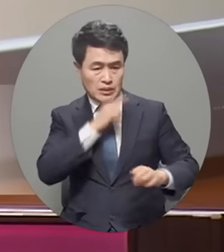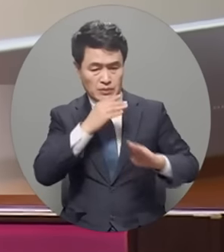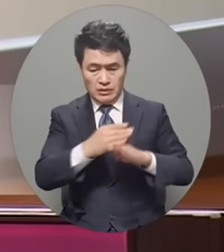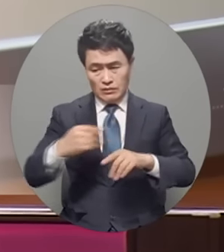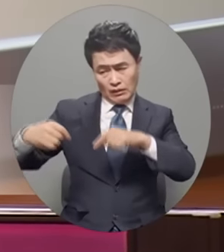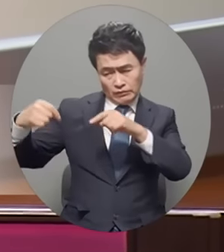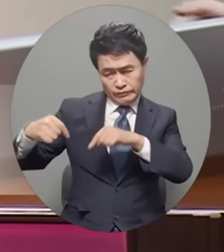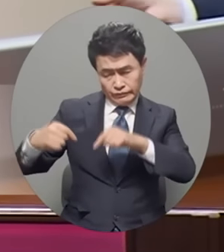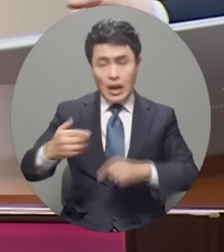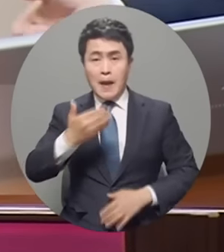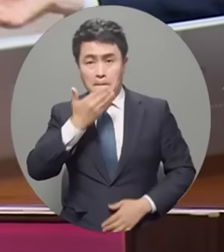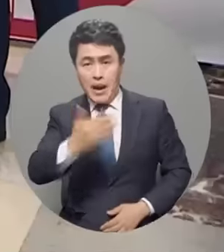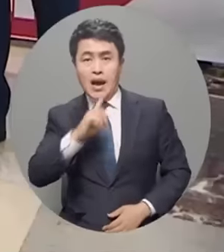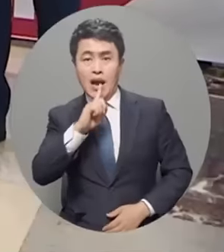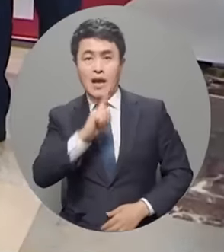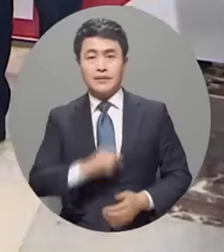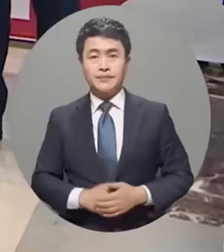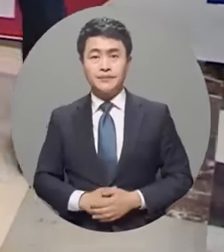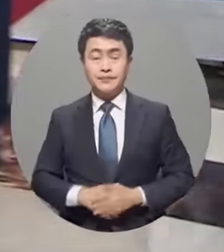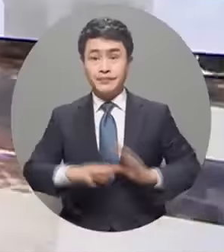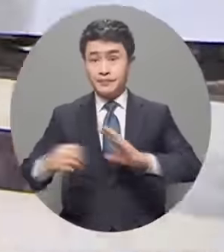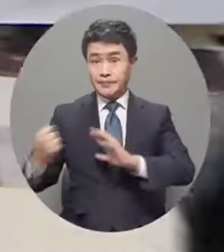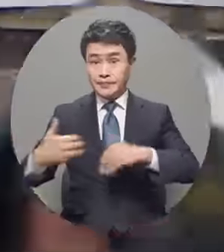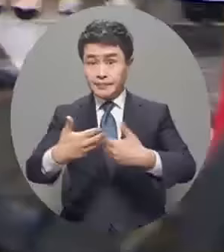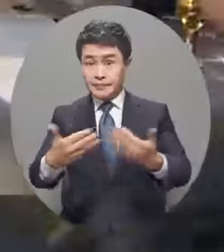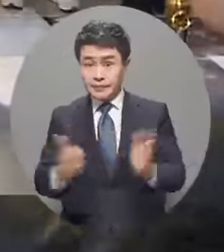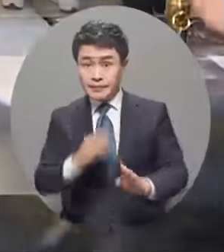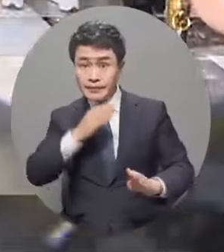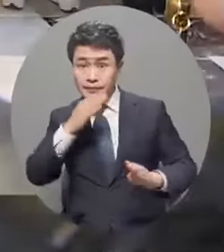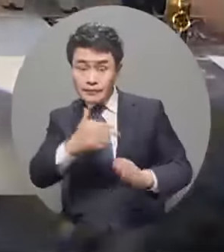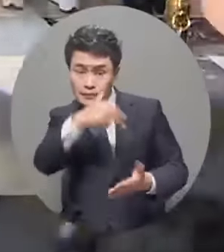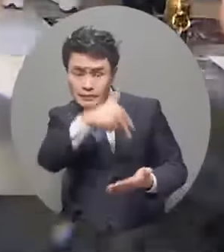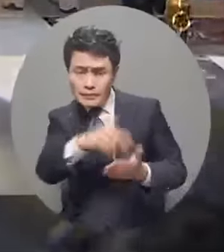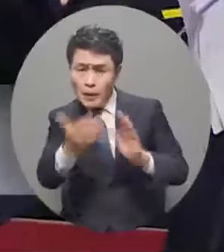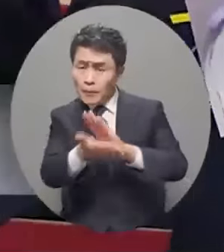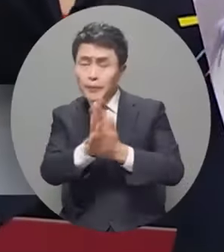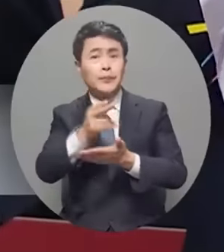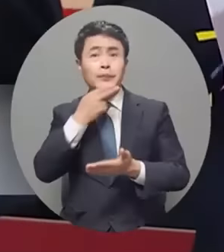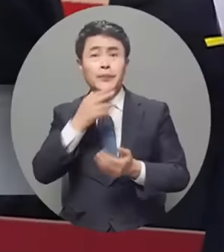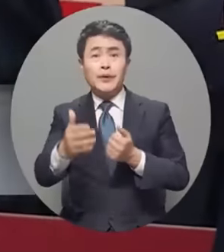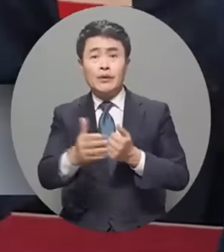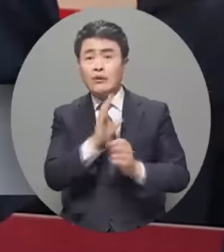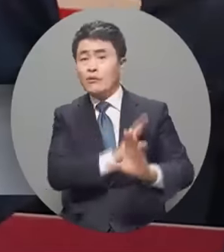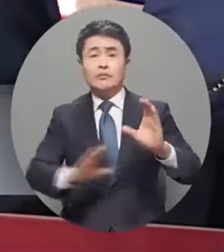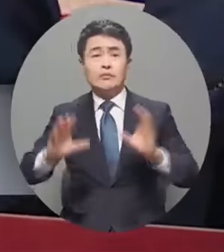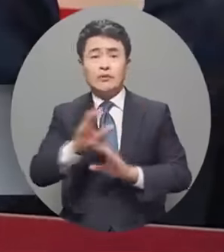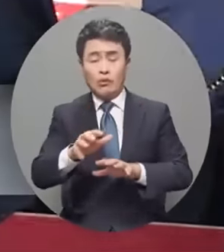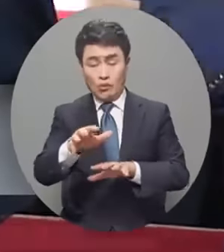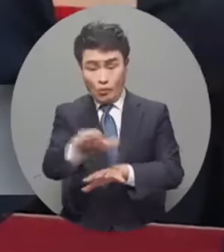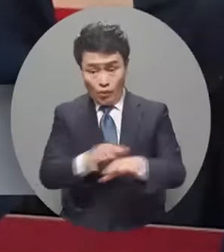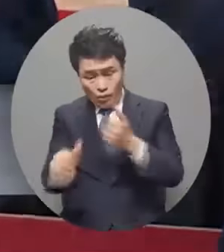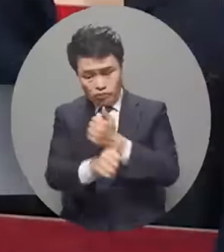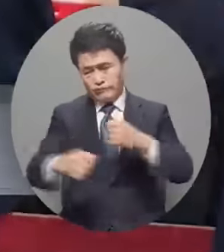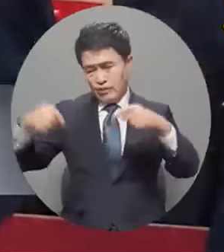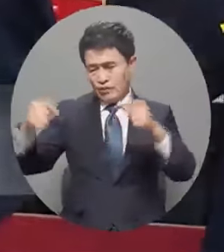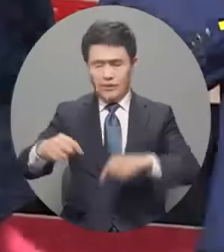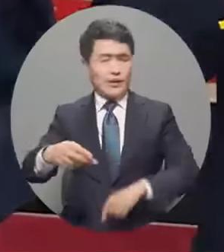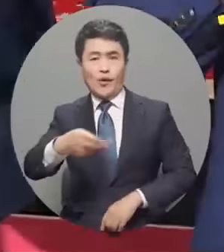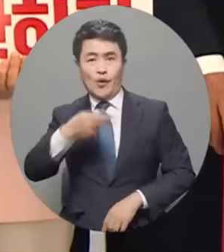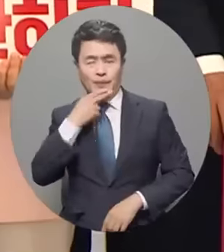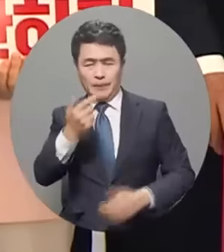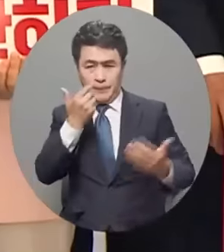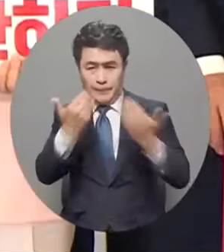여지가 남아있다고도 했습니다. 국민의힘은 민주당의 입장이 바뀌지 않는 한 더 이상의 원구성 협상은 없다는 점을 분명히